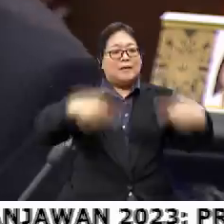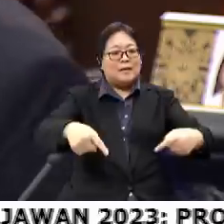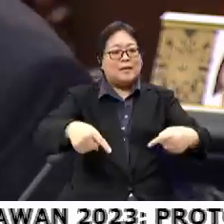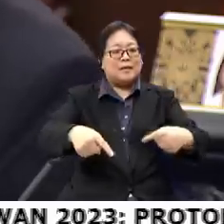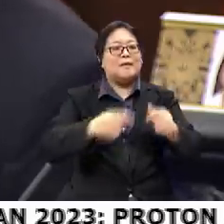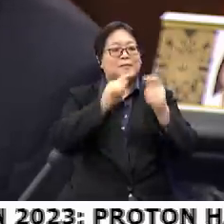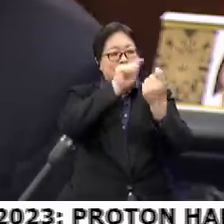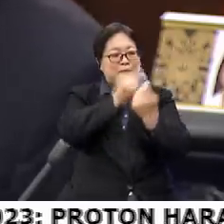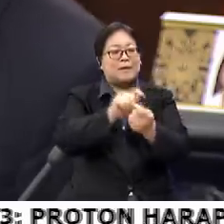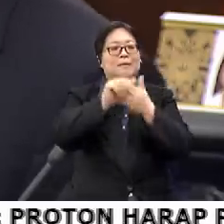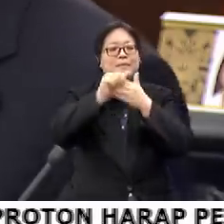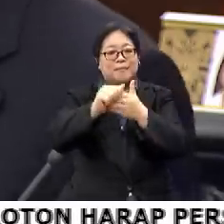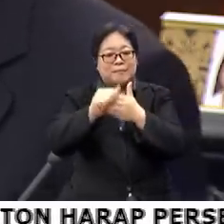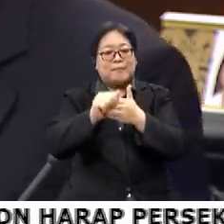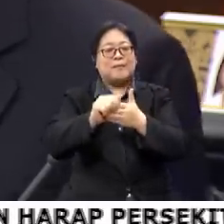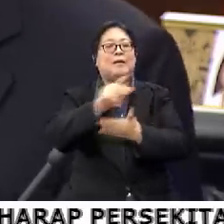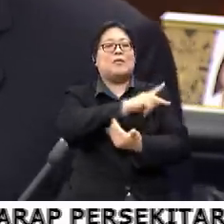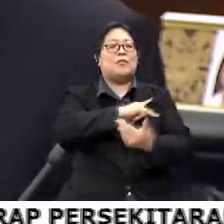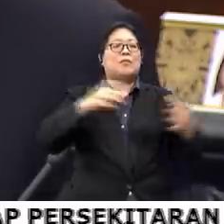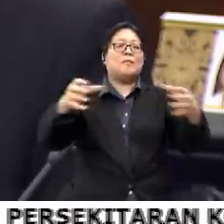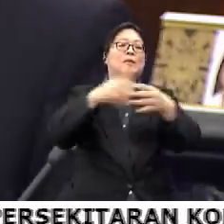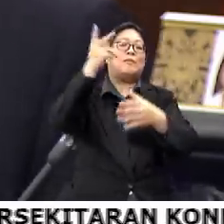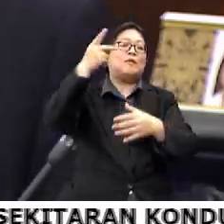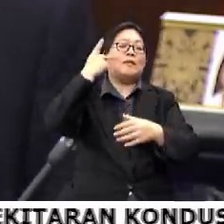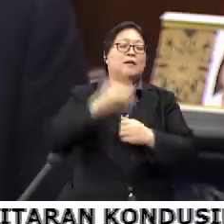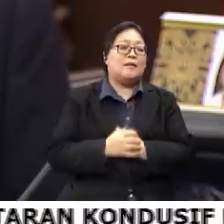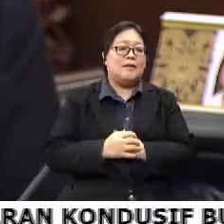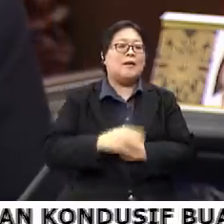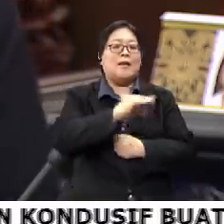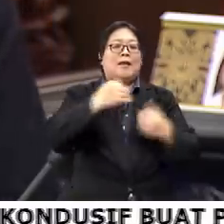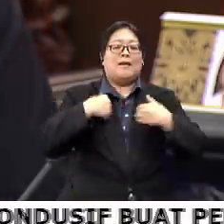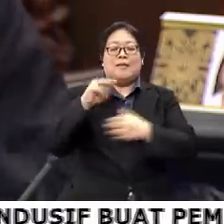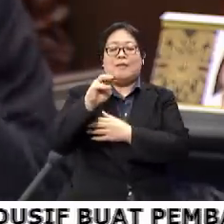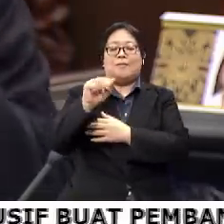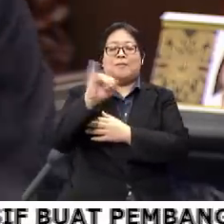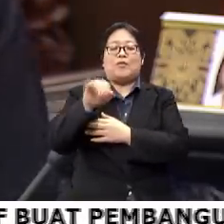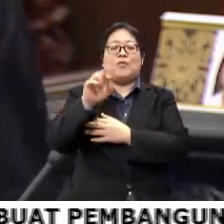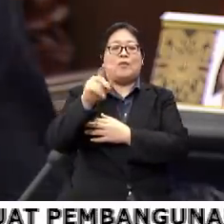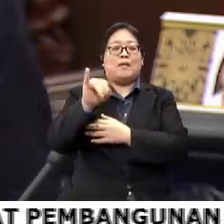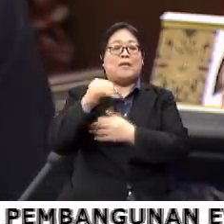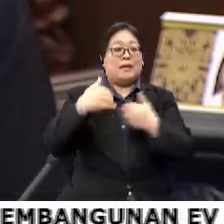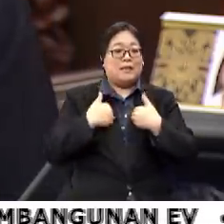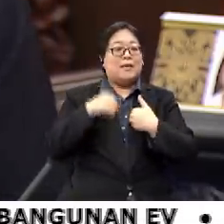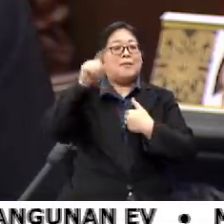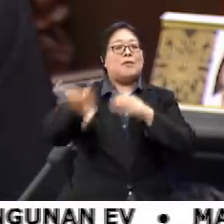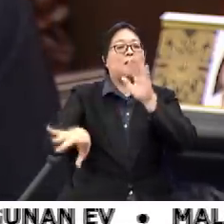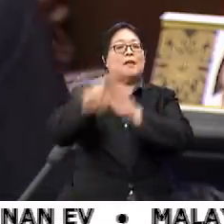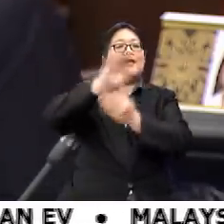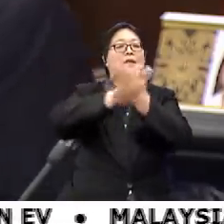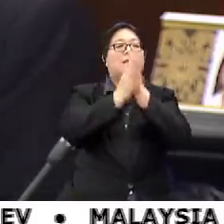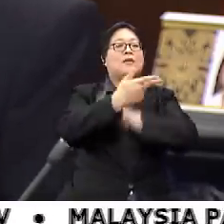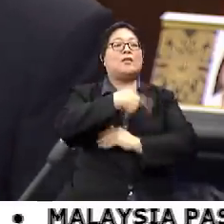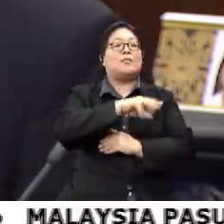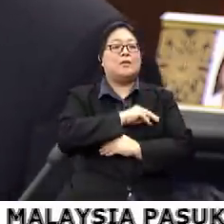manapati pimpinannya menjadi ketua parti dan mempunyai majoriti yang ada, perlu untuk dilantik menjadi ketua